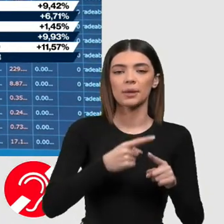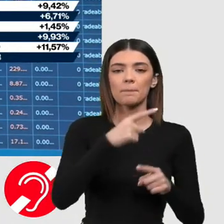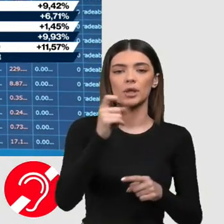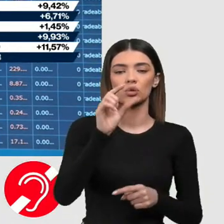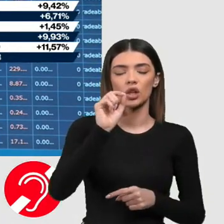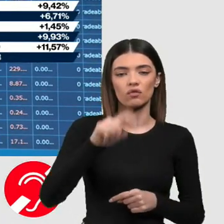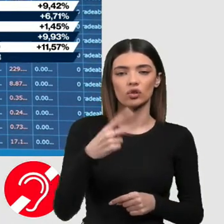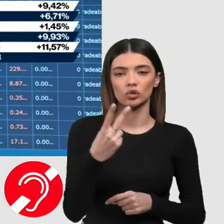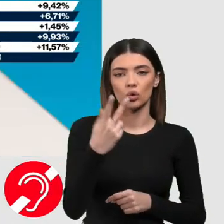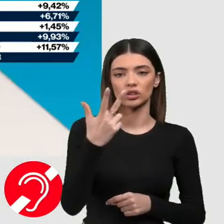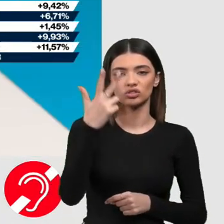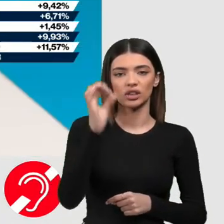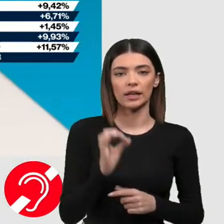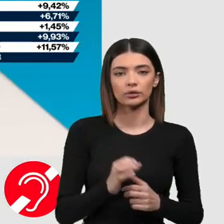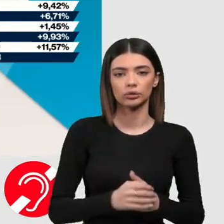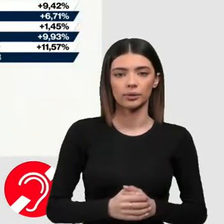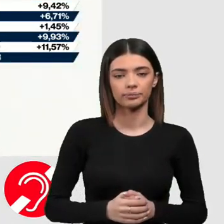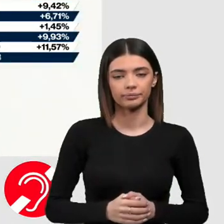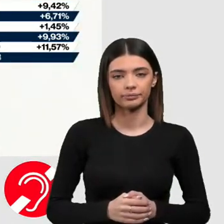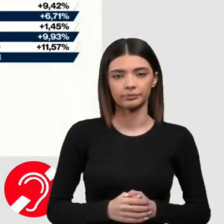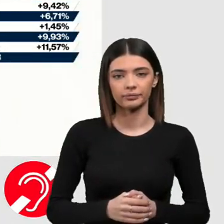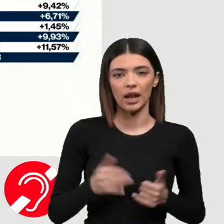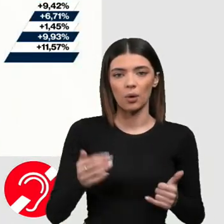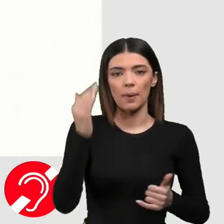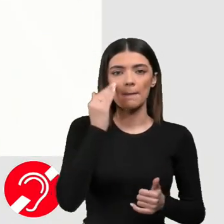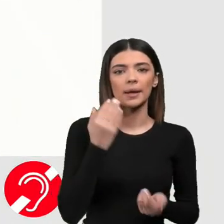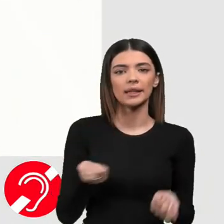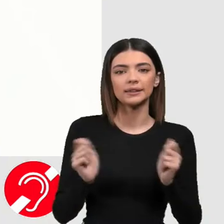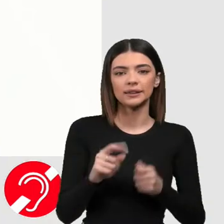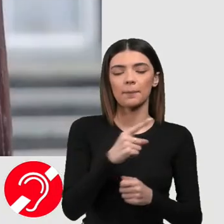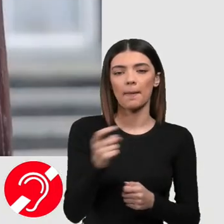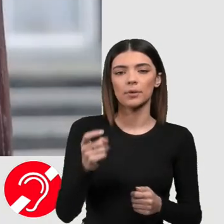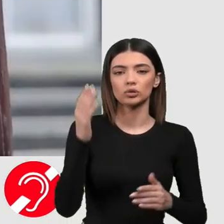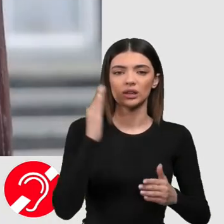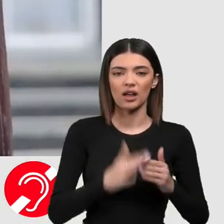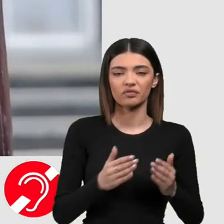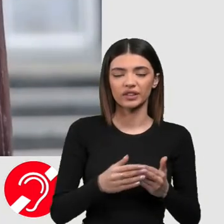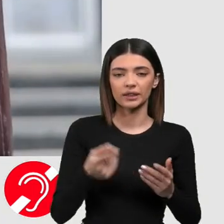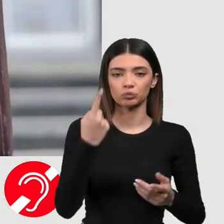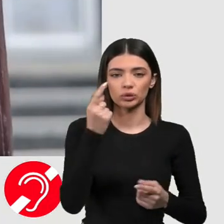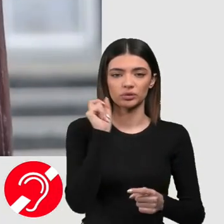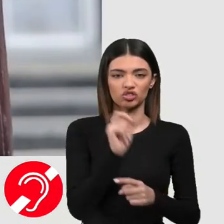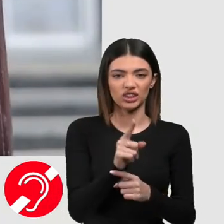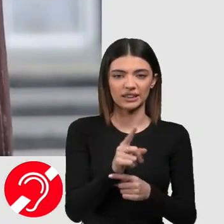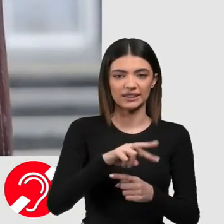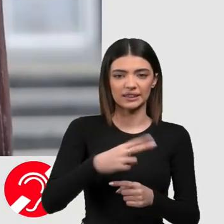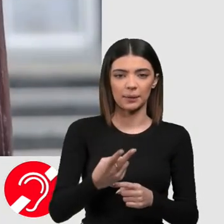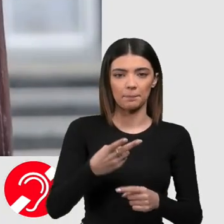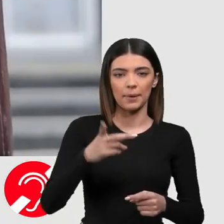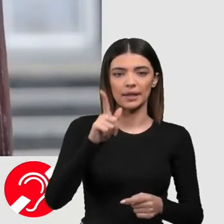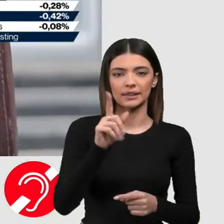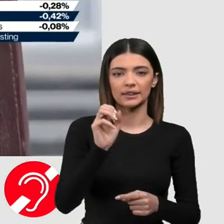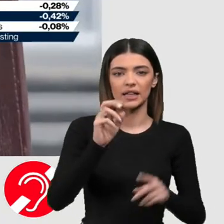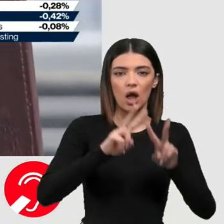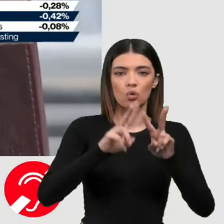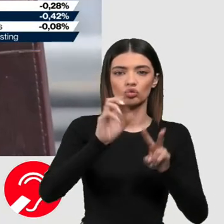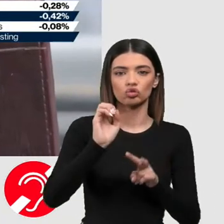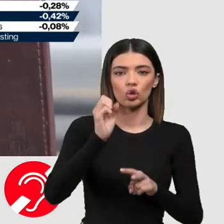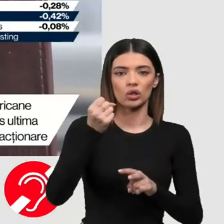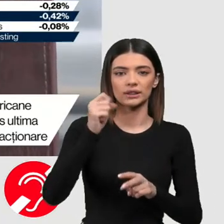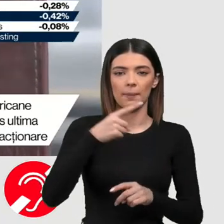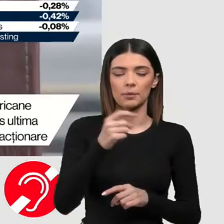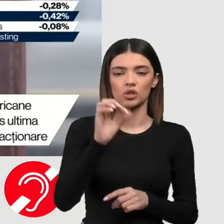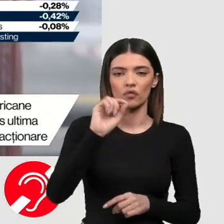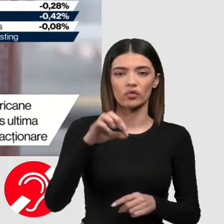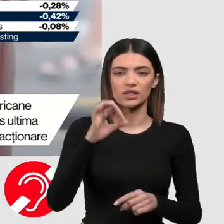se deprecia cu 0,23%. Bursele americane închid ziua pe minus. La finalul ultimei ședințe de tranzacționare, indicele Dow Jones are